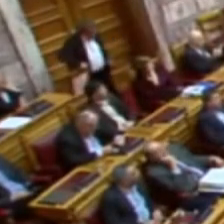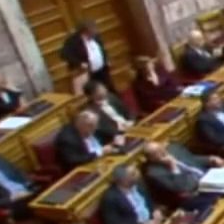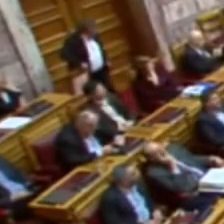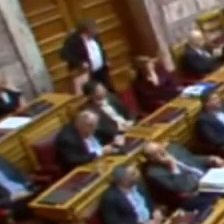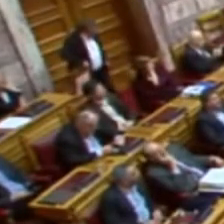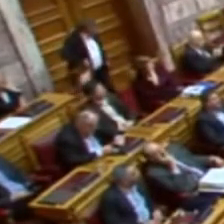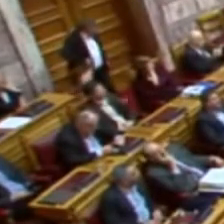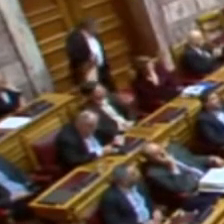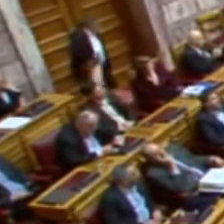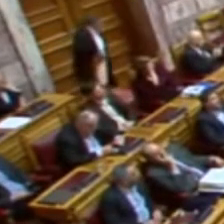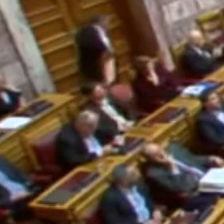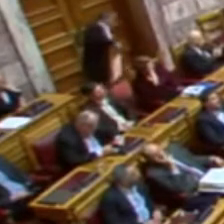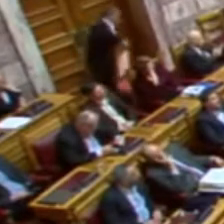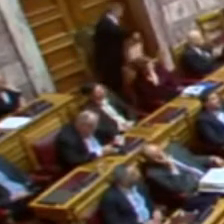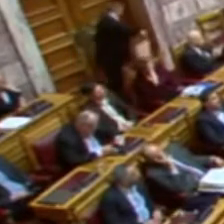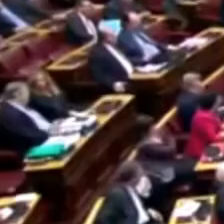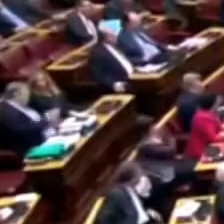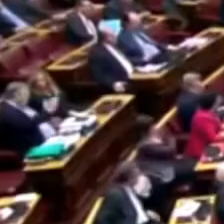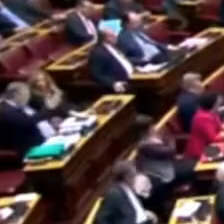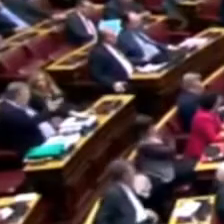Επειδή...